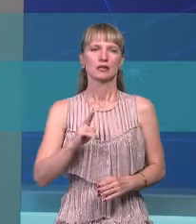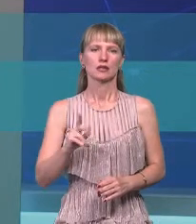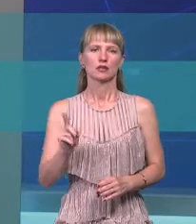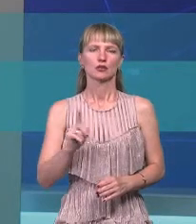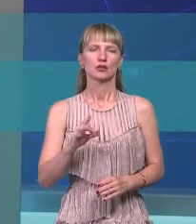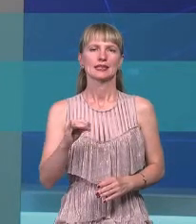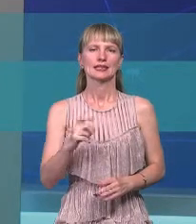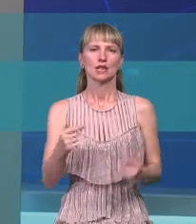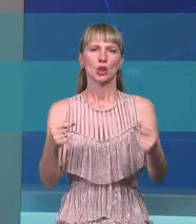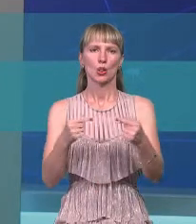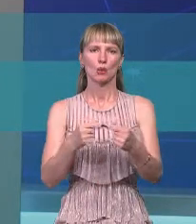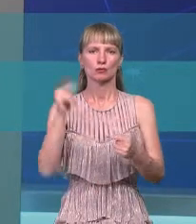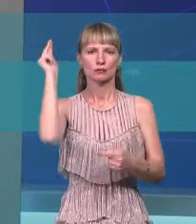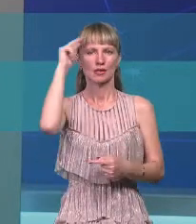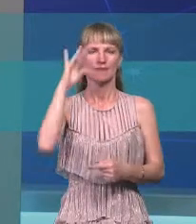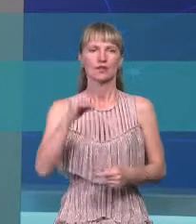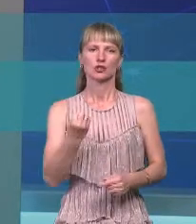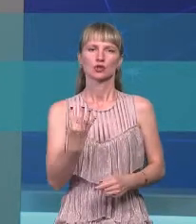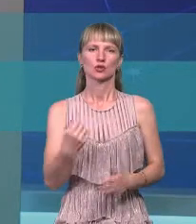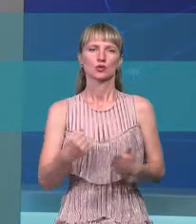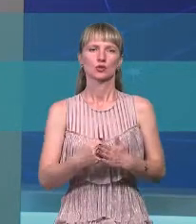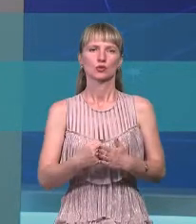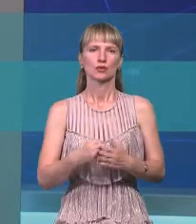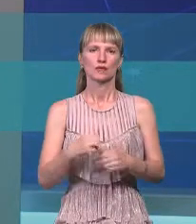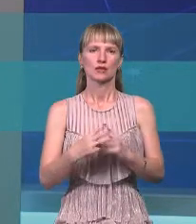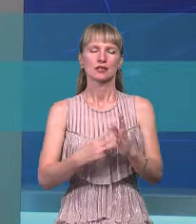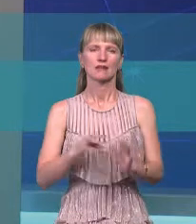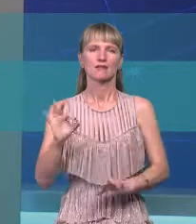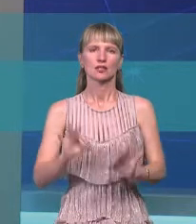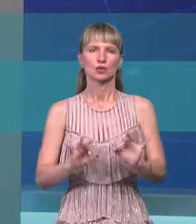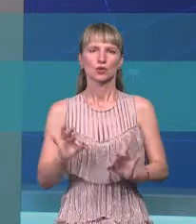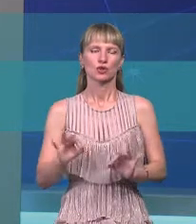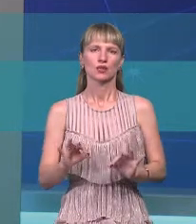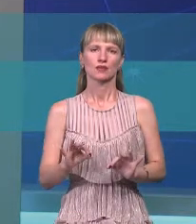істочних предметів від 14 до 16%